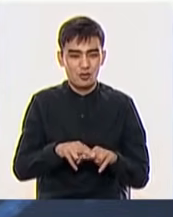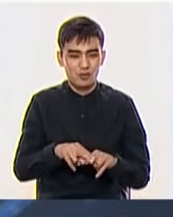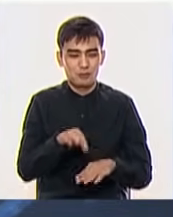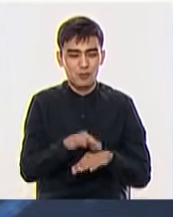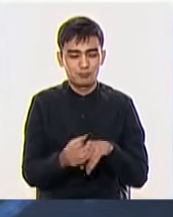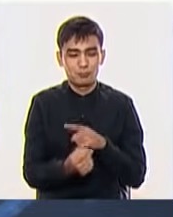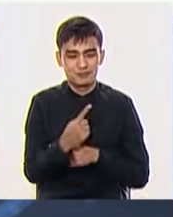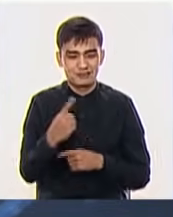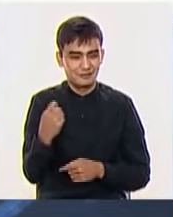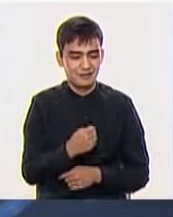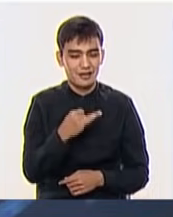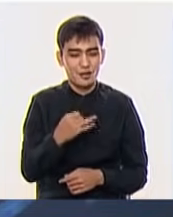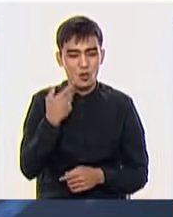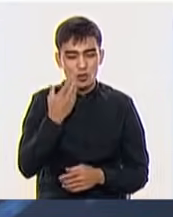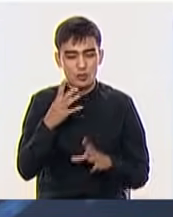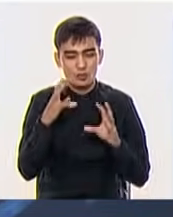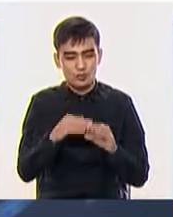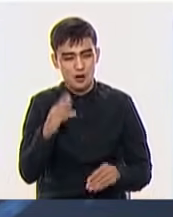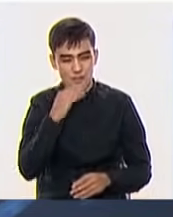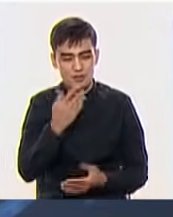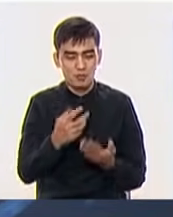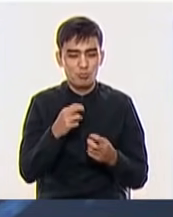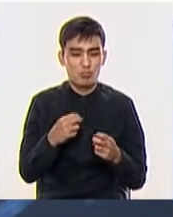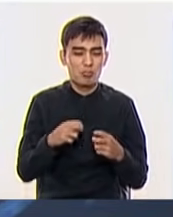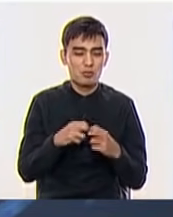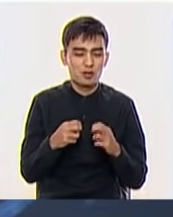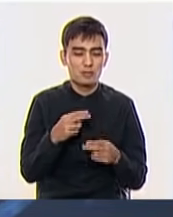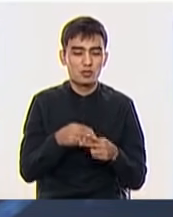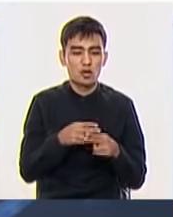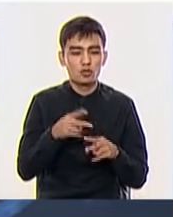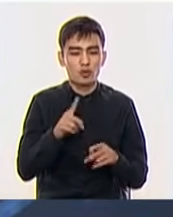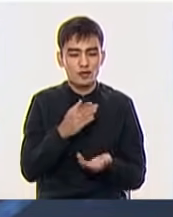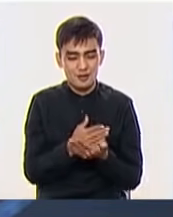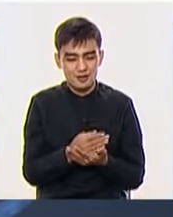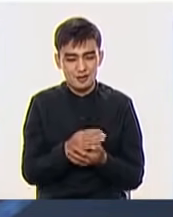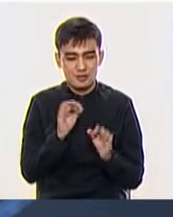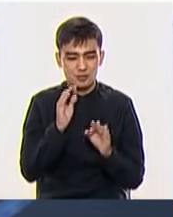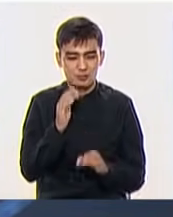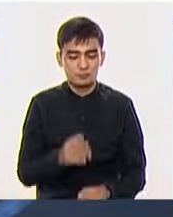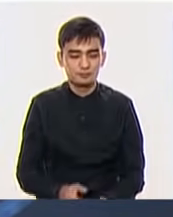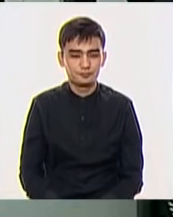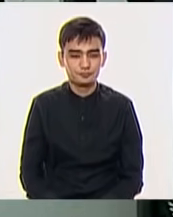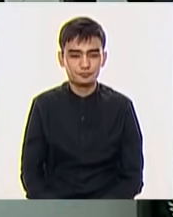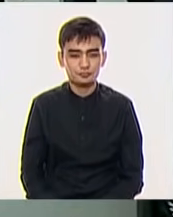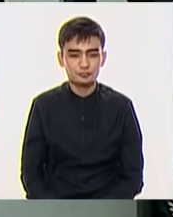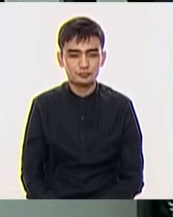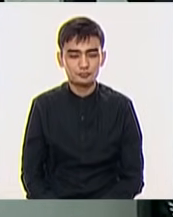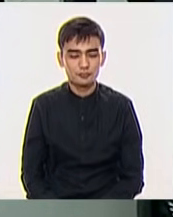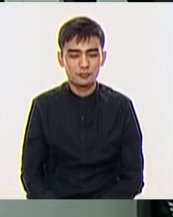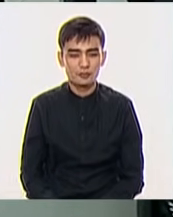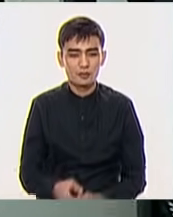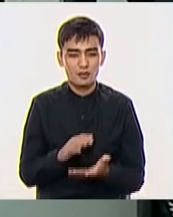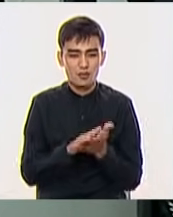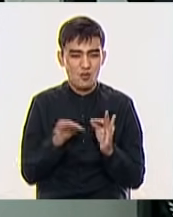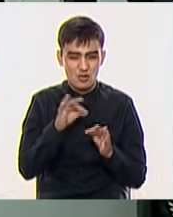неделю. Когда ждать спада пандемии, что мешает взять ситуацию под контроль, расскажет Елена Меньшова. Главный